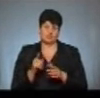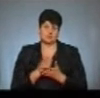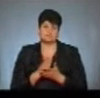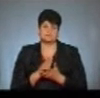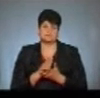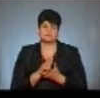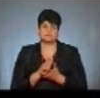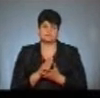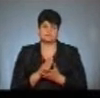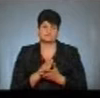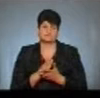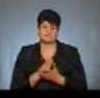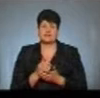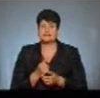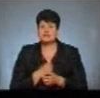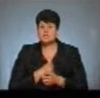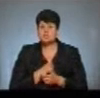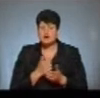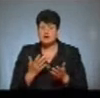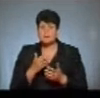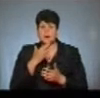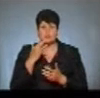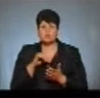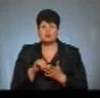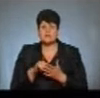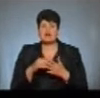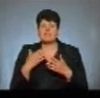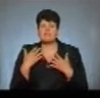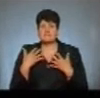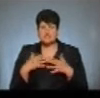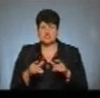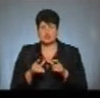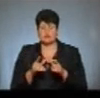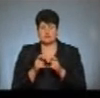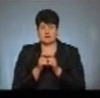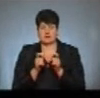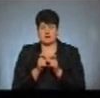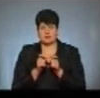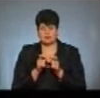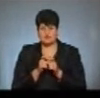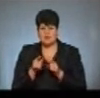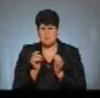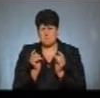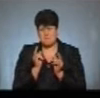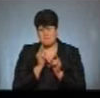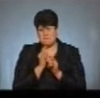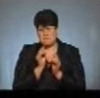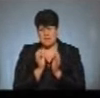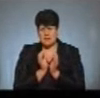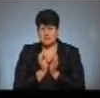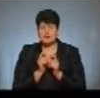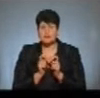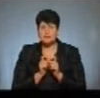тестування. І, на жаль, багато учасників втрачають ID-картку, адже вона маленька по розмірах, формату,